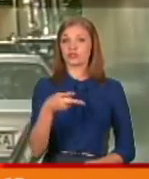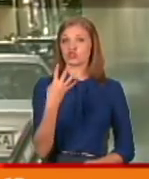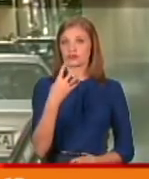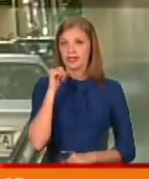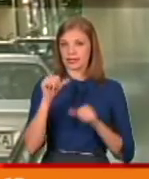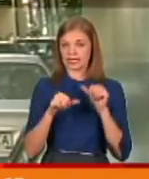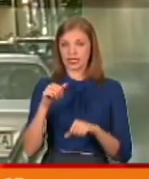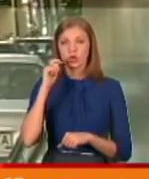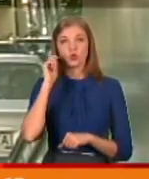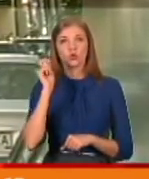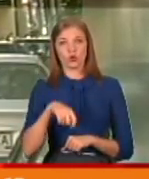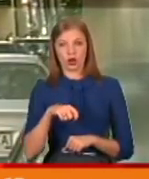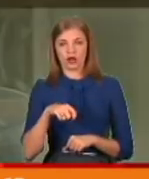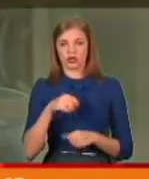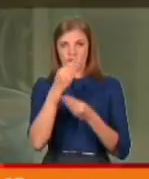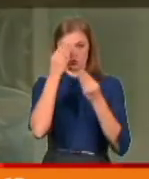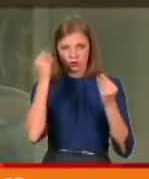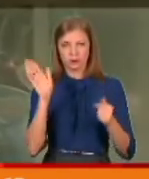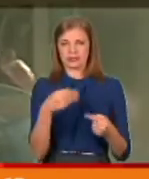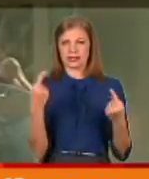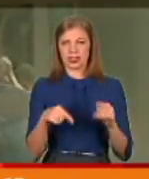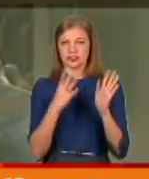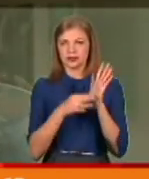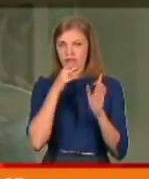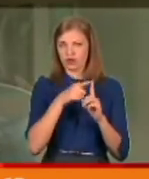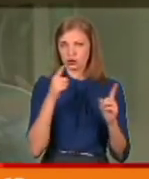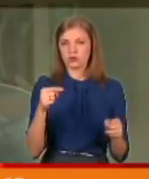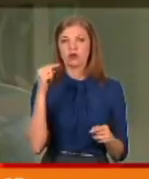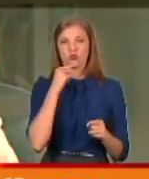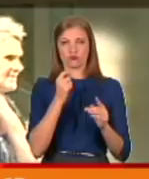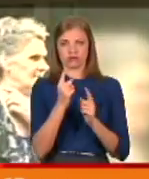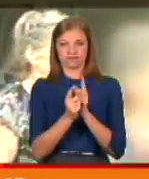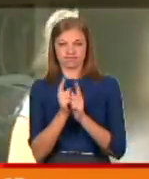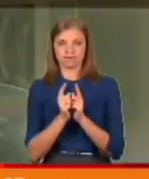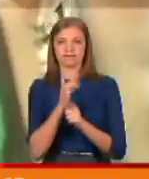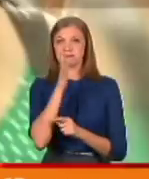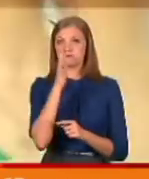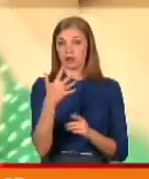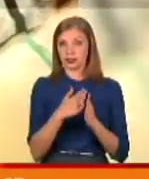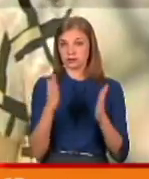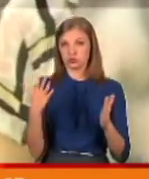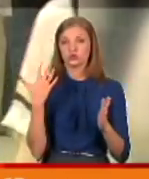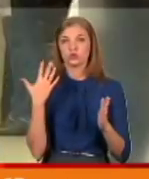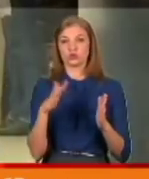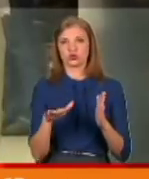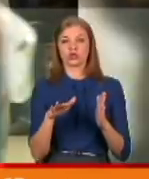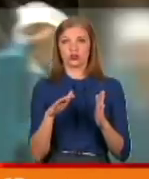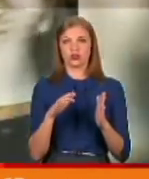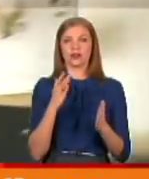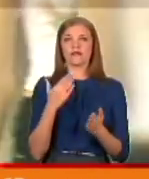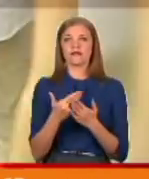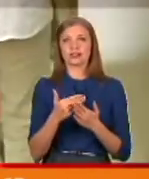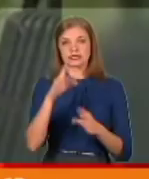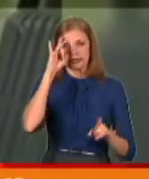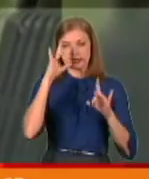2004 рік. Україна оговталася після криз 90-х. Економіка зростає 5-й рік поспіль. Час від логіки